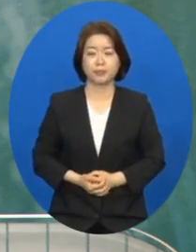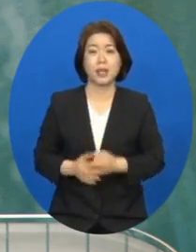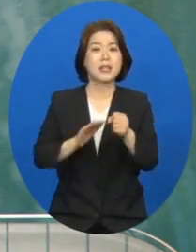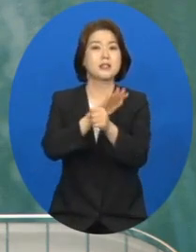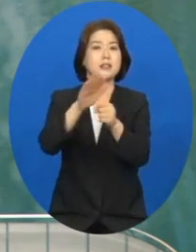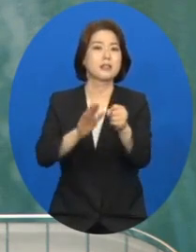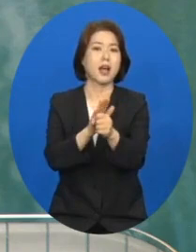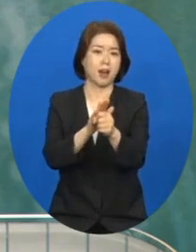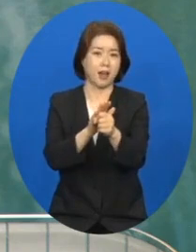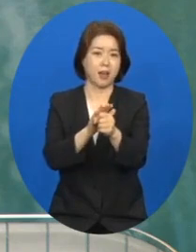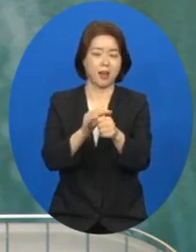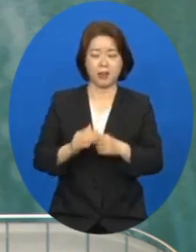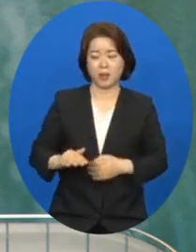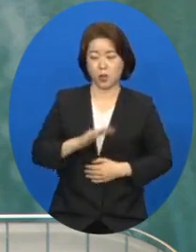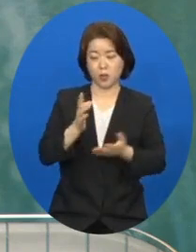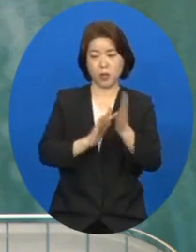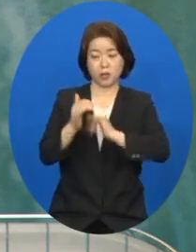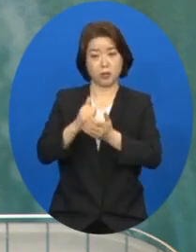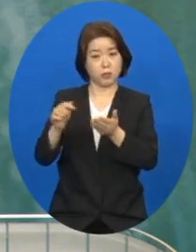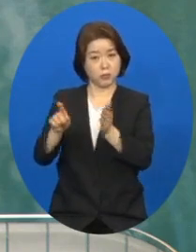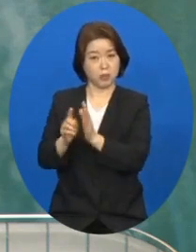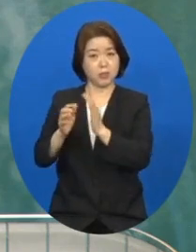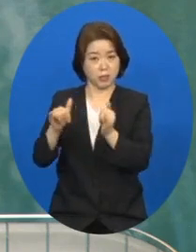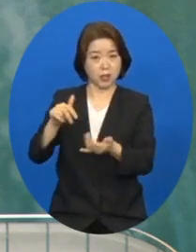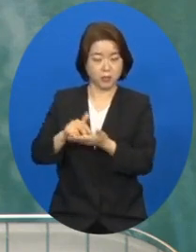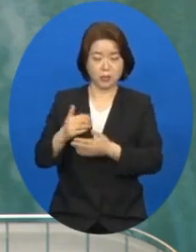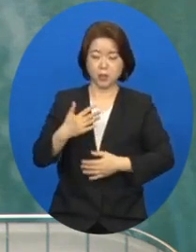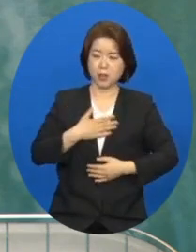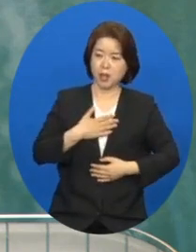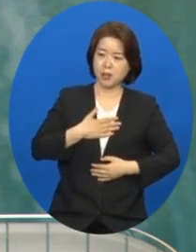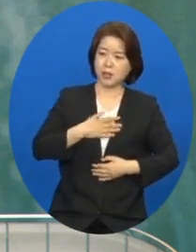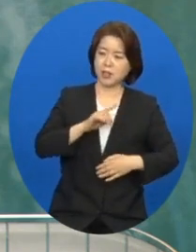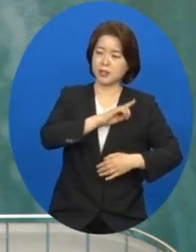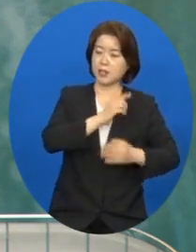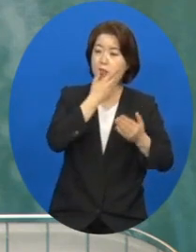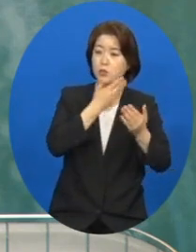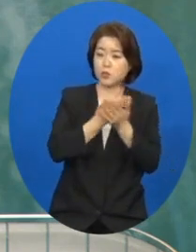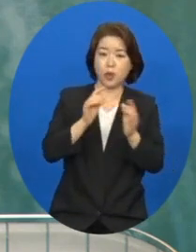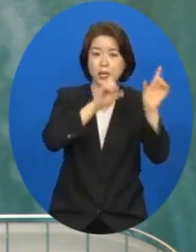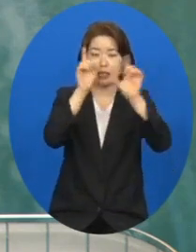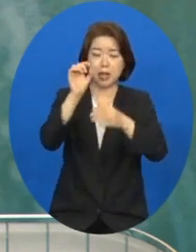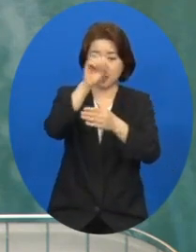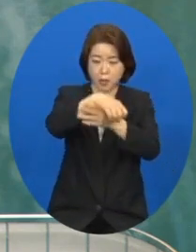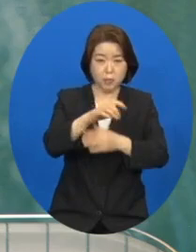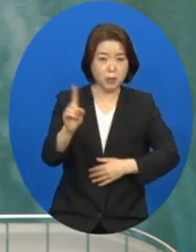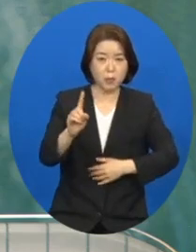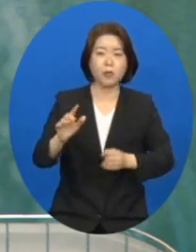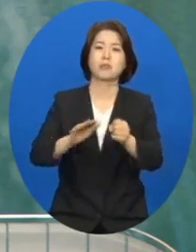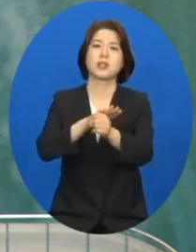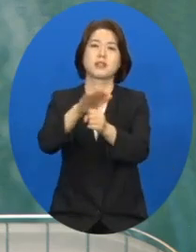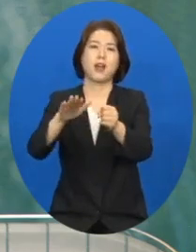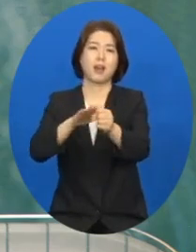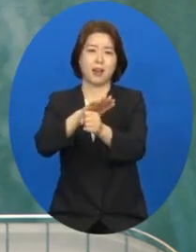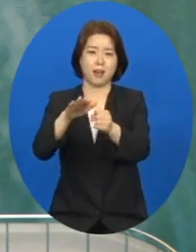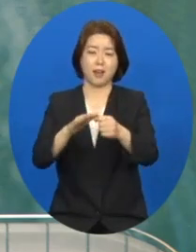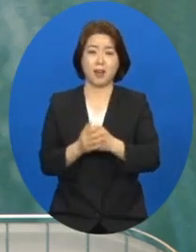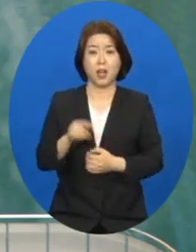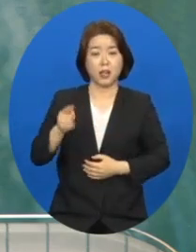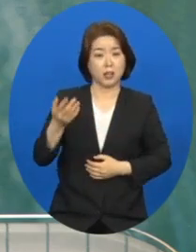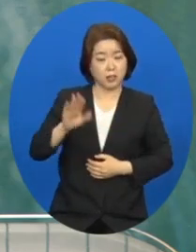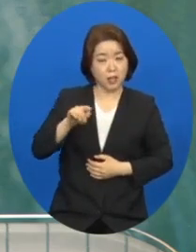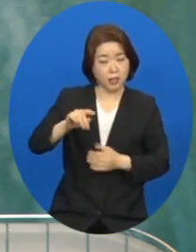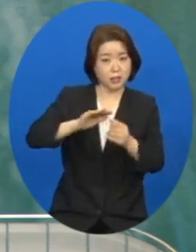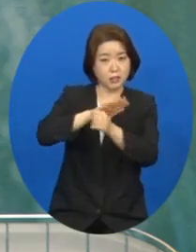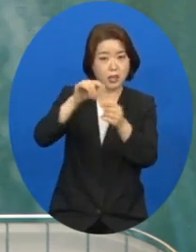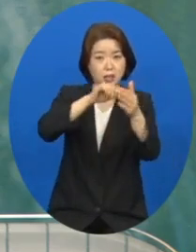사랑, 우리가 예수 믿는 사람으로서 우리에게 있어서 가장 중요한 삶의 열매는 사랑입니다. 그런데 그 사랑